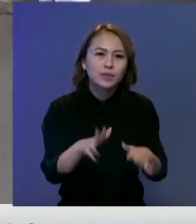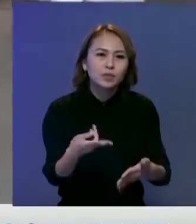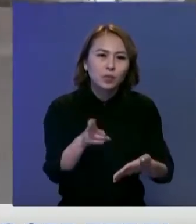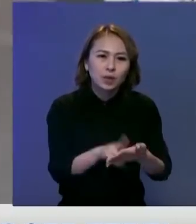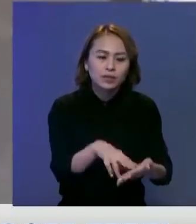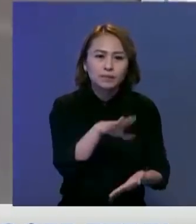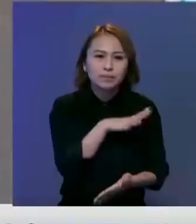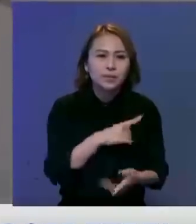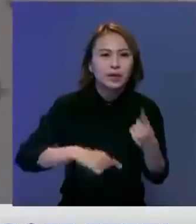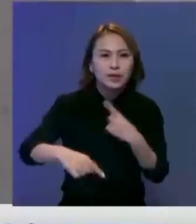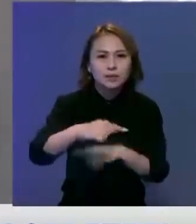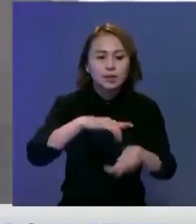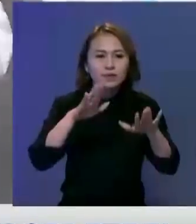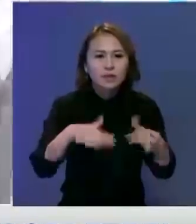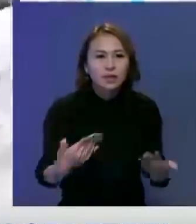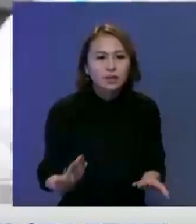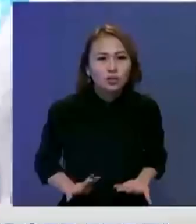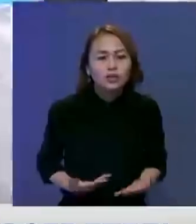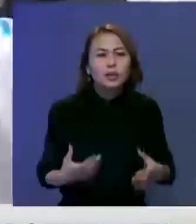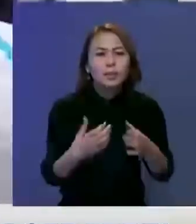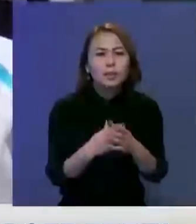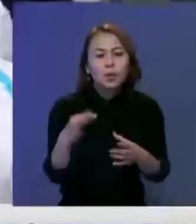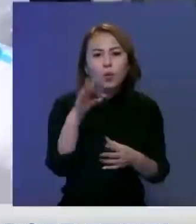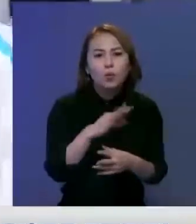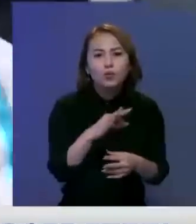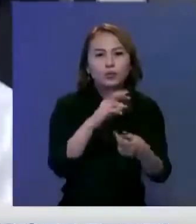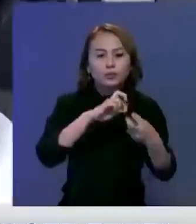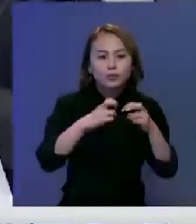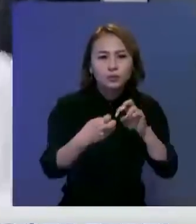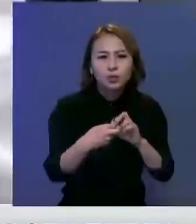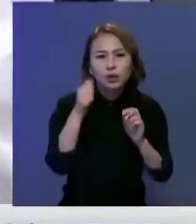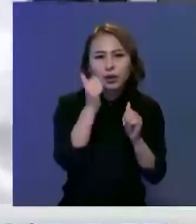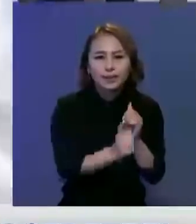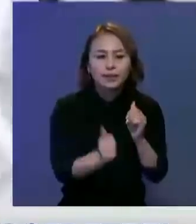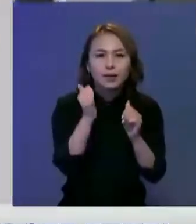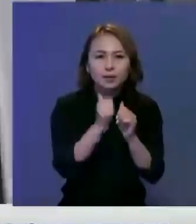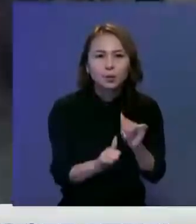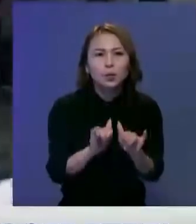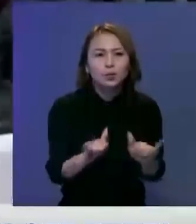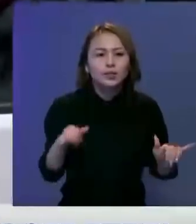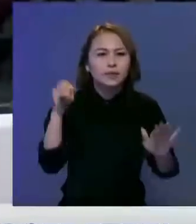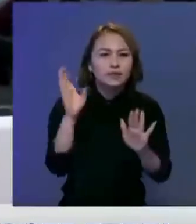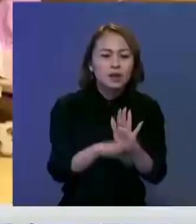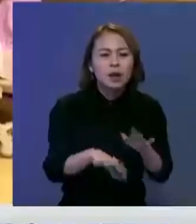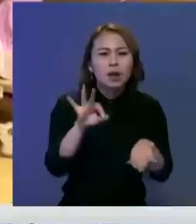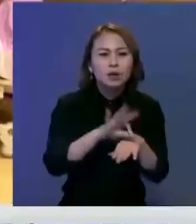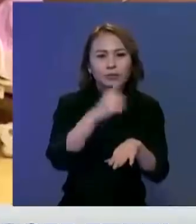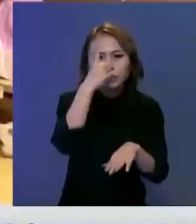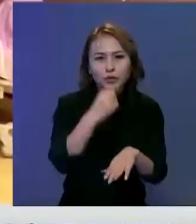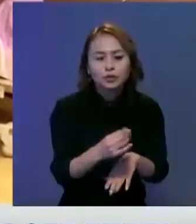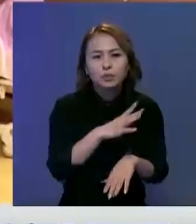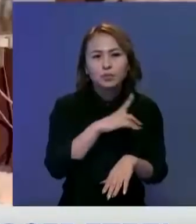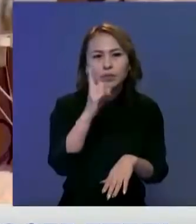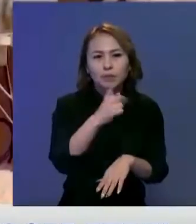Қасып керлер туристерге өміт артып отырса елдегі эпидемиологиялық жағдай күннен күнге қиындап барады. Біргінде ауру жұқтырғандардың саны